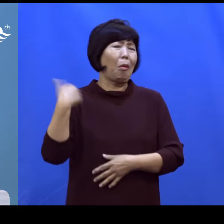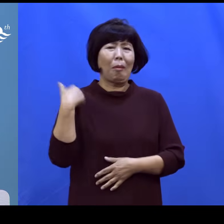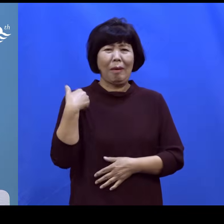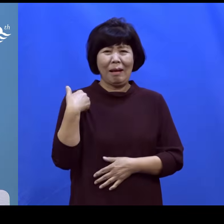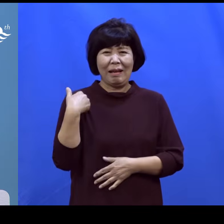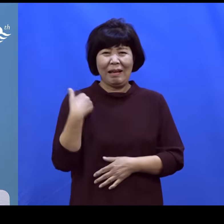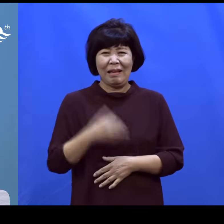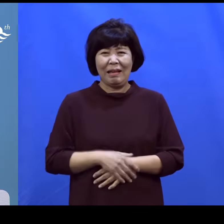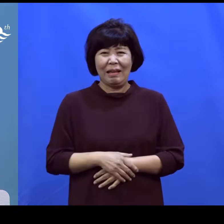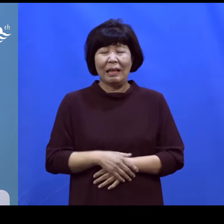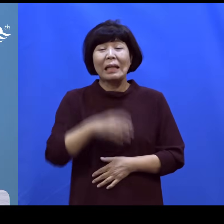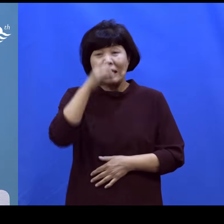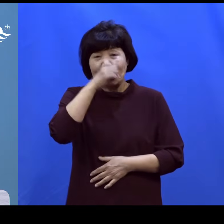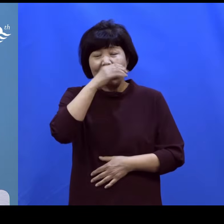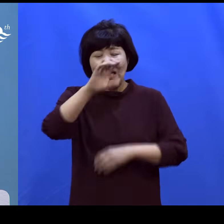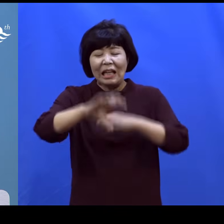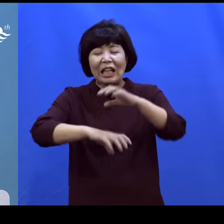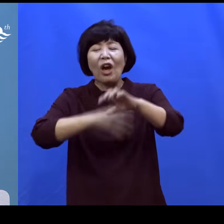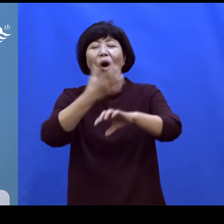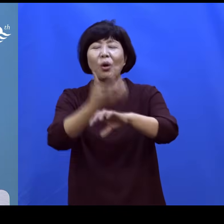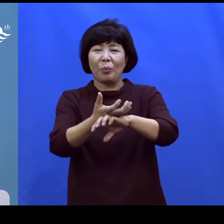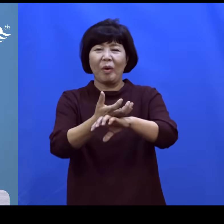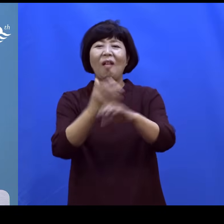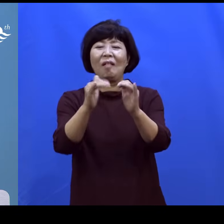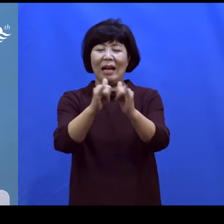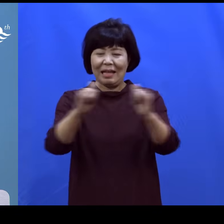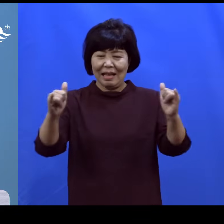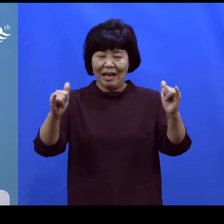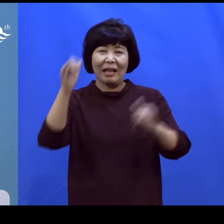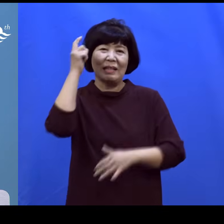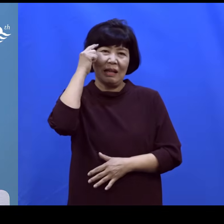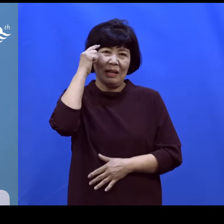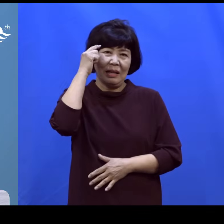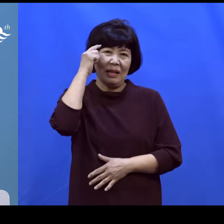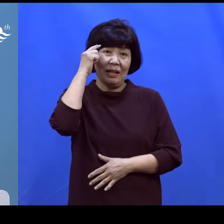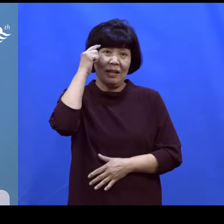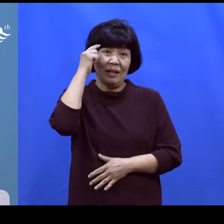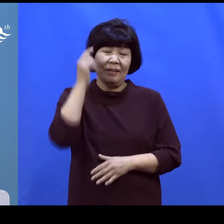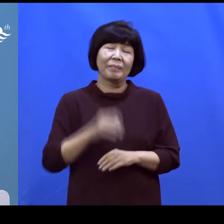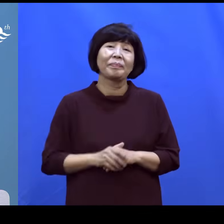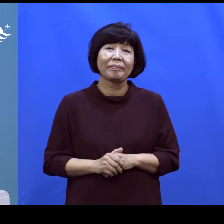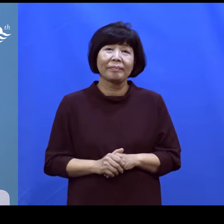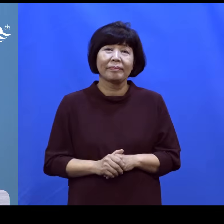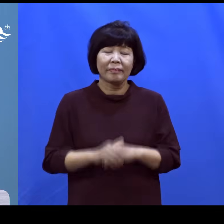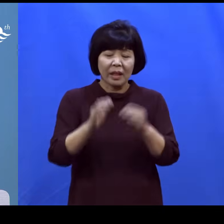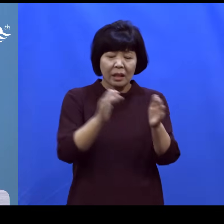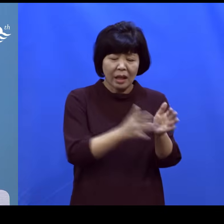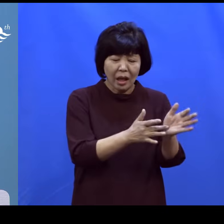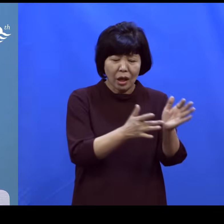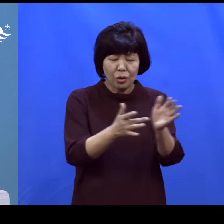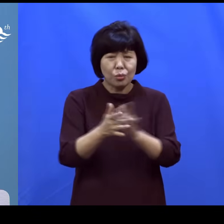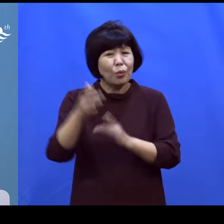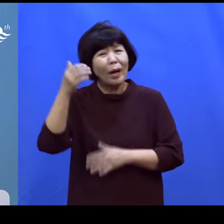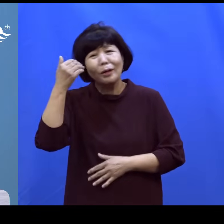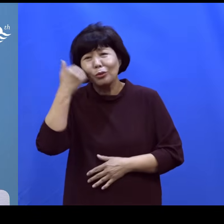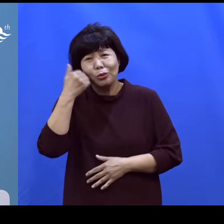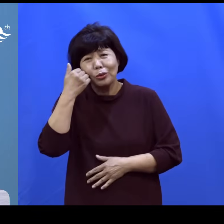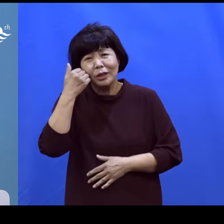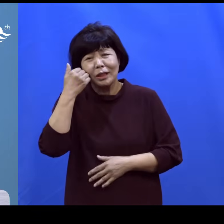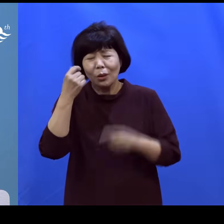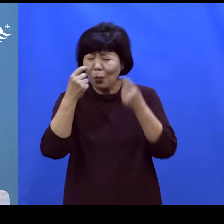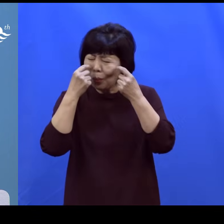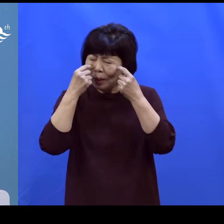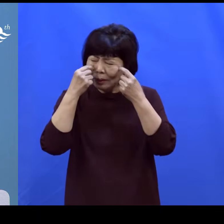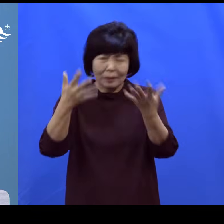오해하고 혁명가로서의 예수를 보았던 거예요. 그러나 그 무엇으로도 예수의 정체성을 드러낼 수는 없어요.